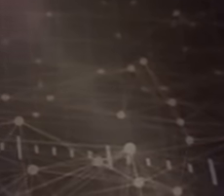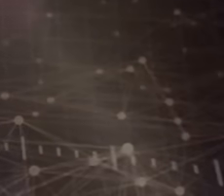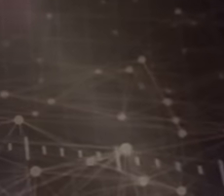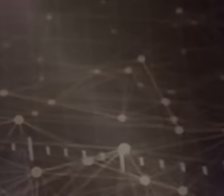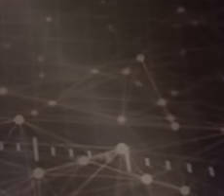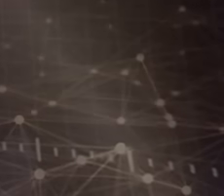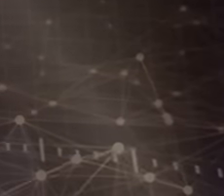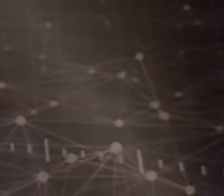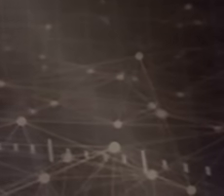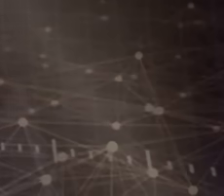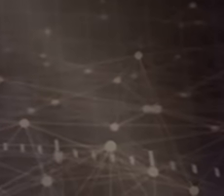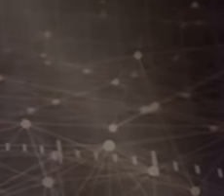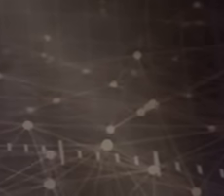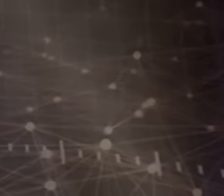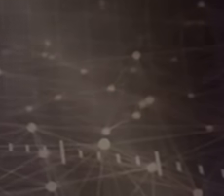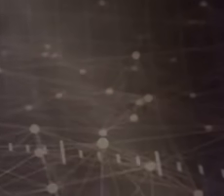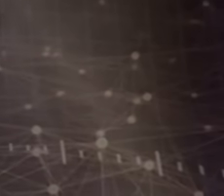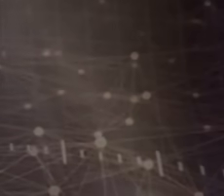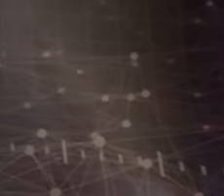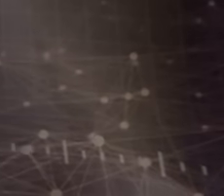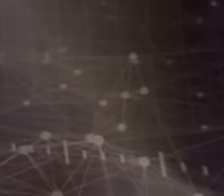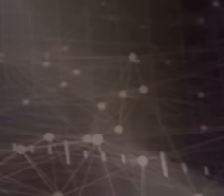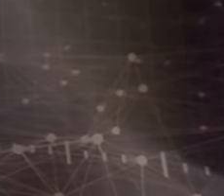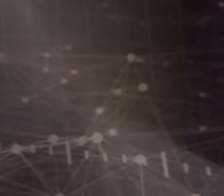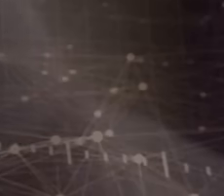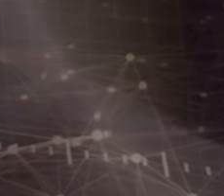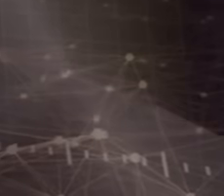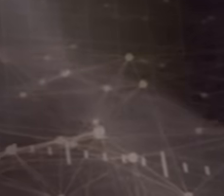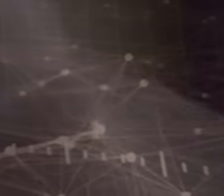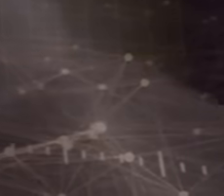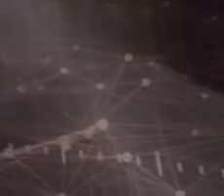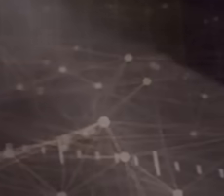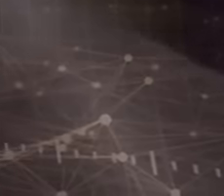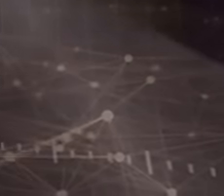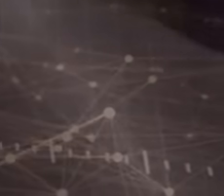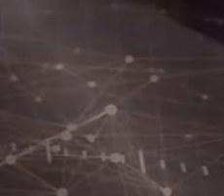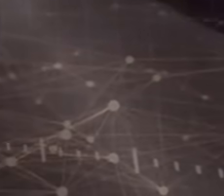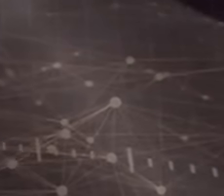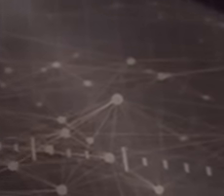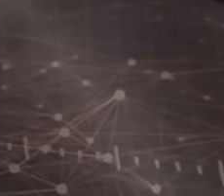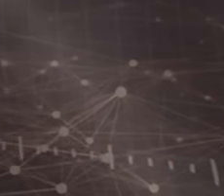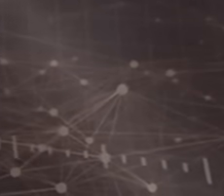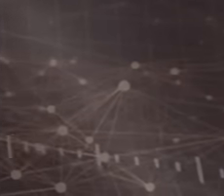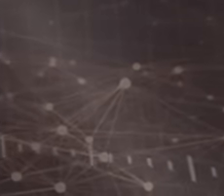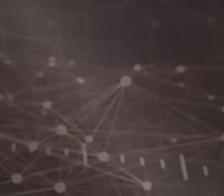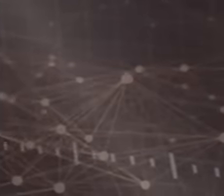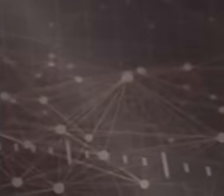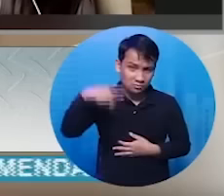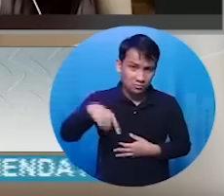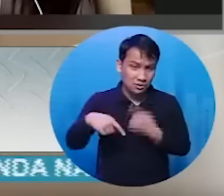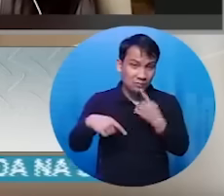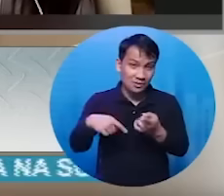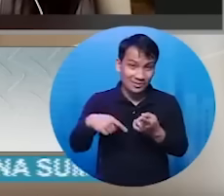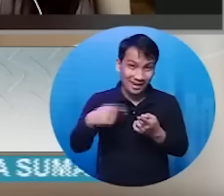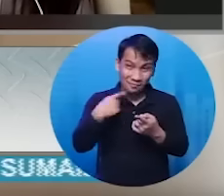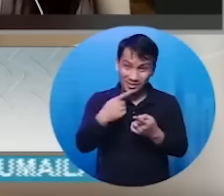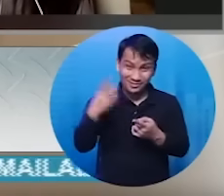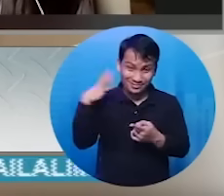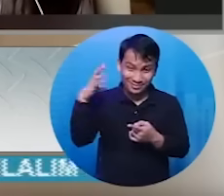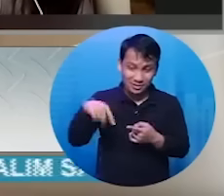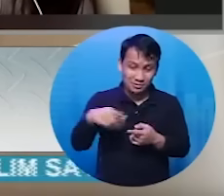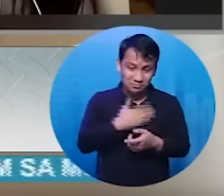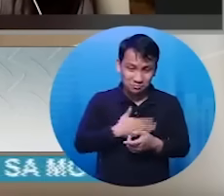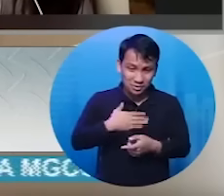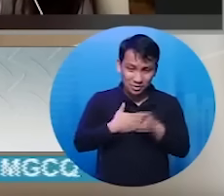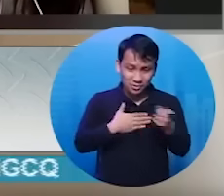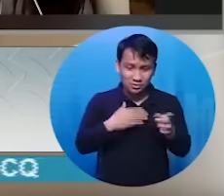itong pamilya ni Nita, bagaman sila ay dako, financial na kayamanan, ay maayos naman ang pamilya ng mga ito. Ako po ay nakikiusap kung po